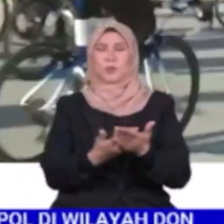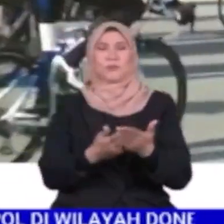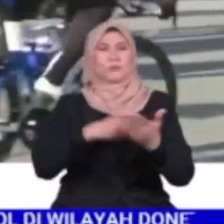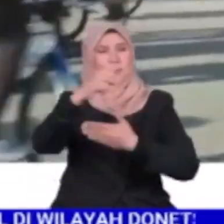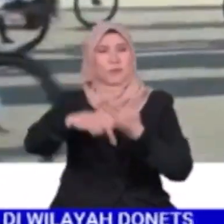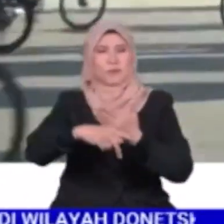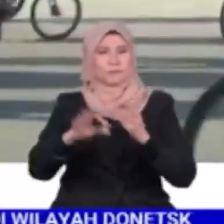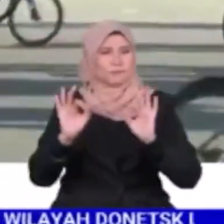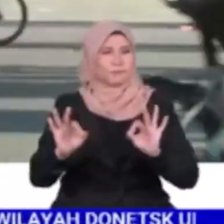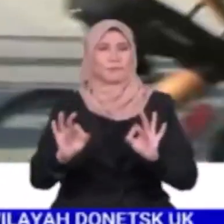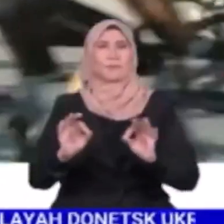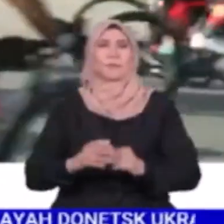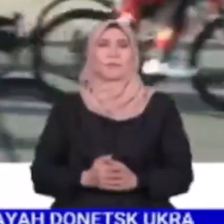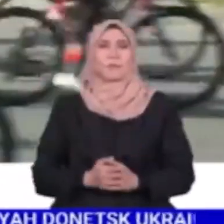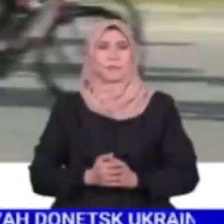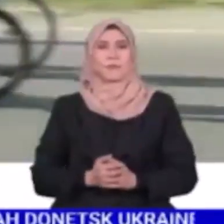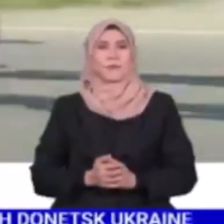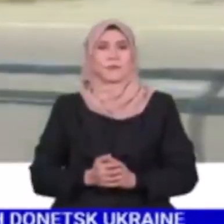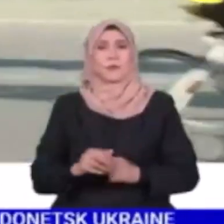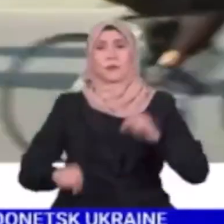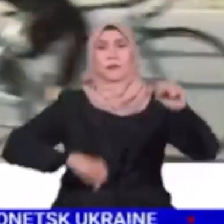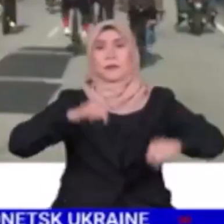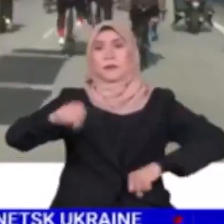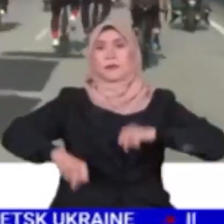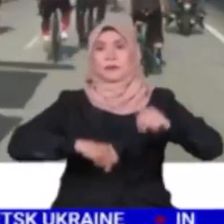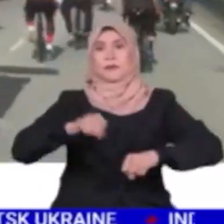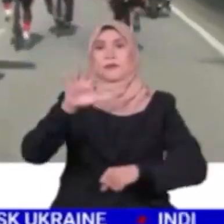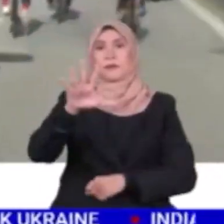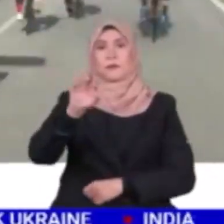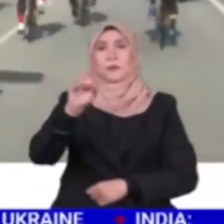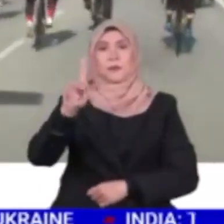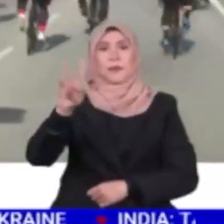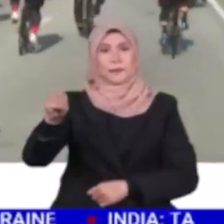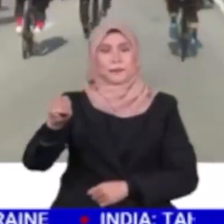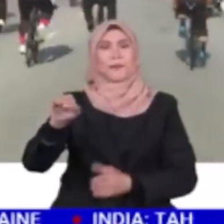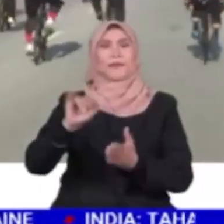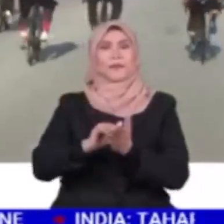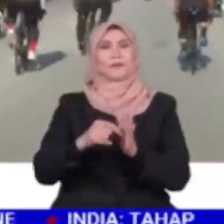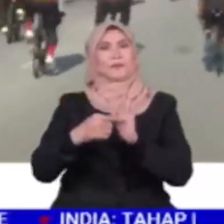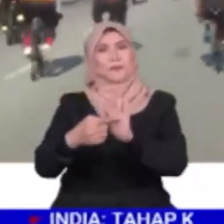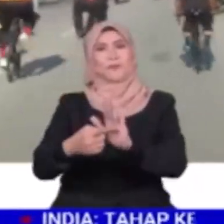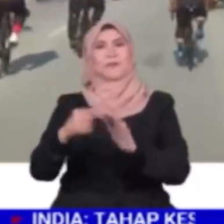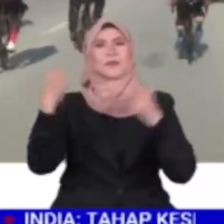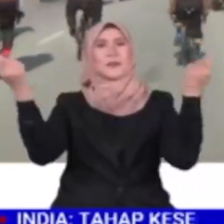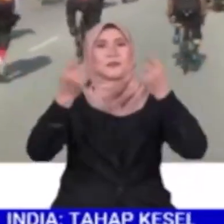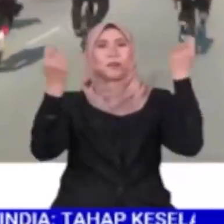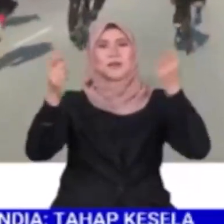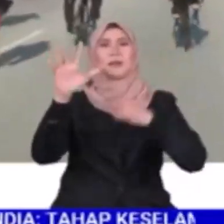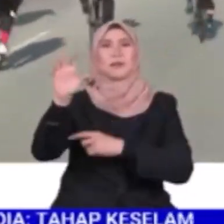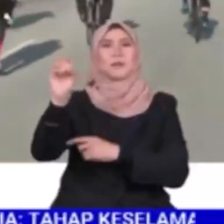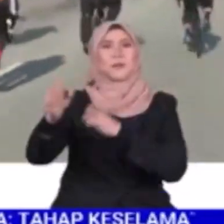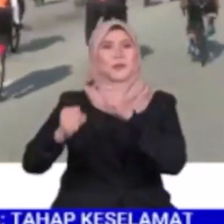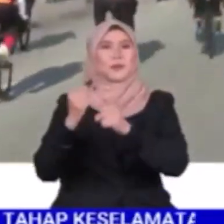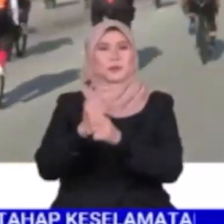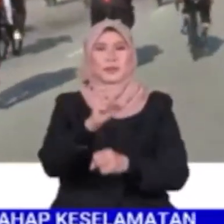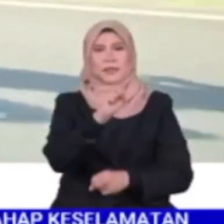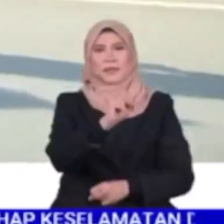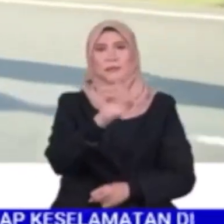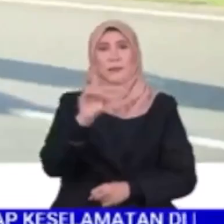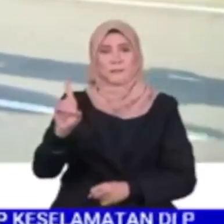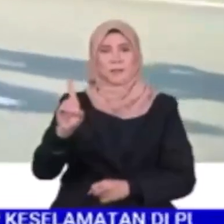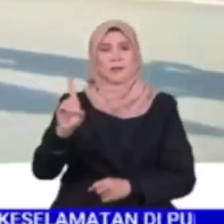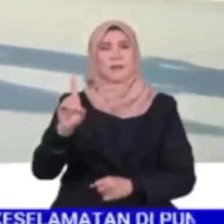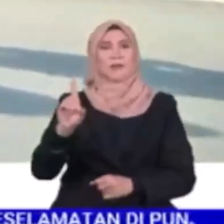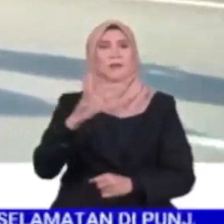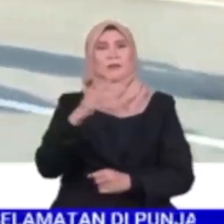hari ini jarak kayuhan sejauh 50 km simbolik sutan50 tahun proper